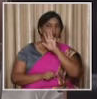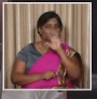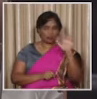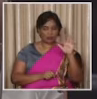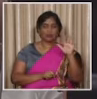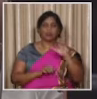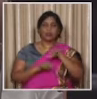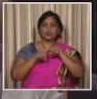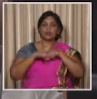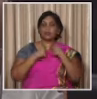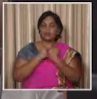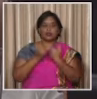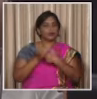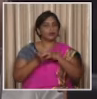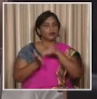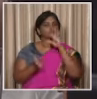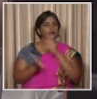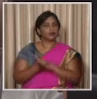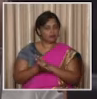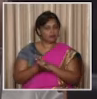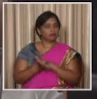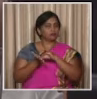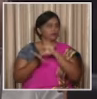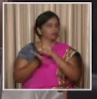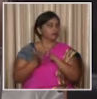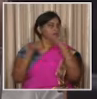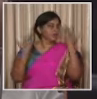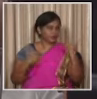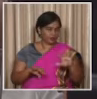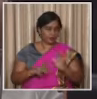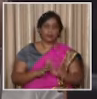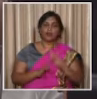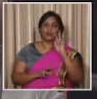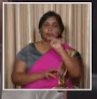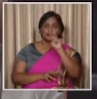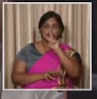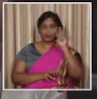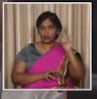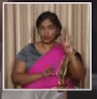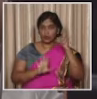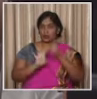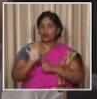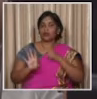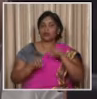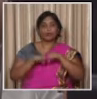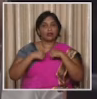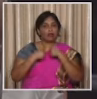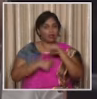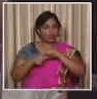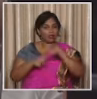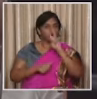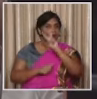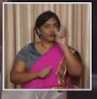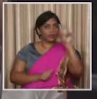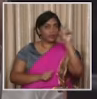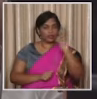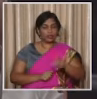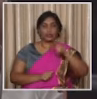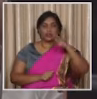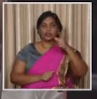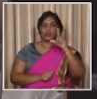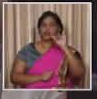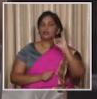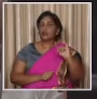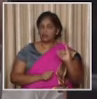17,819ක් සමාගම් රෙජිස්ටර් ආයතනයේ ලියාපදිංචි වී තිබෙනවා. 2023 වසරේ ආයතන